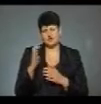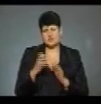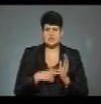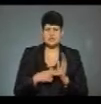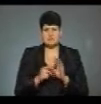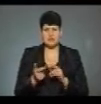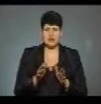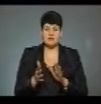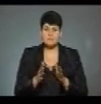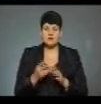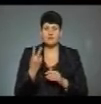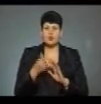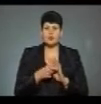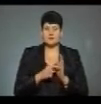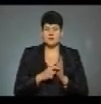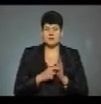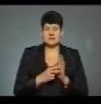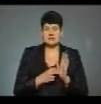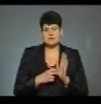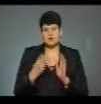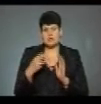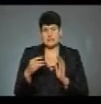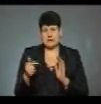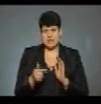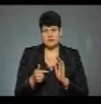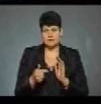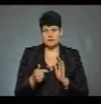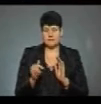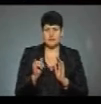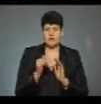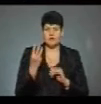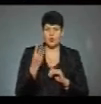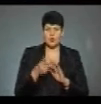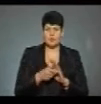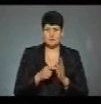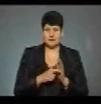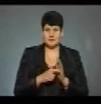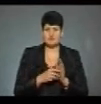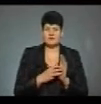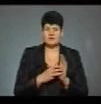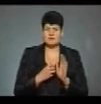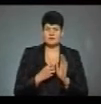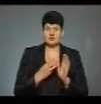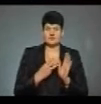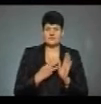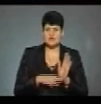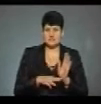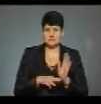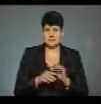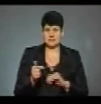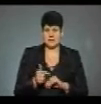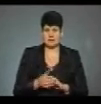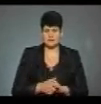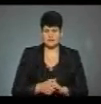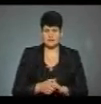470 гривень, двокімнатна квартира – 730 і трьохкімнатна квартира – 880 гривень.